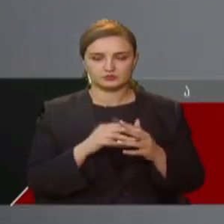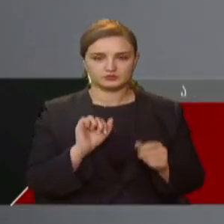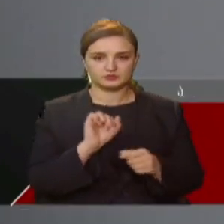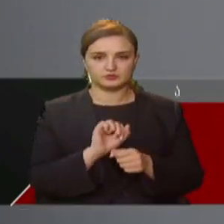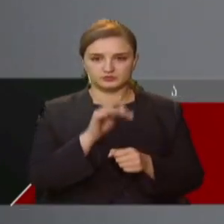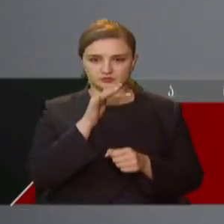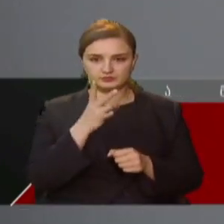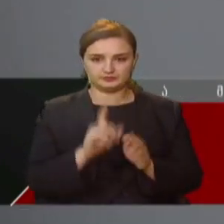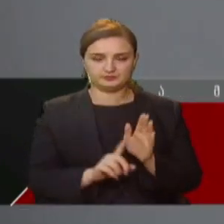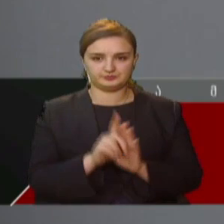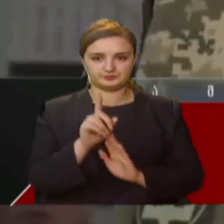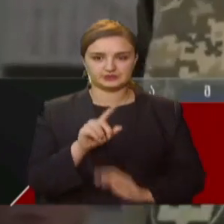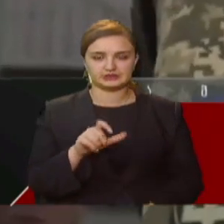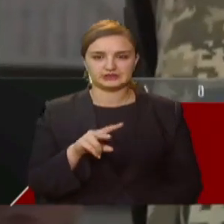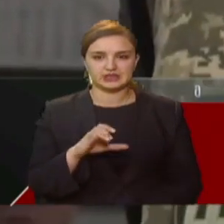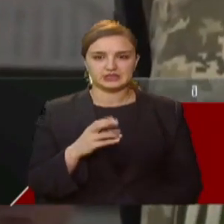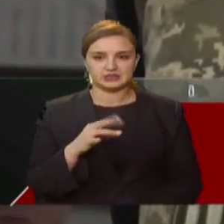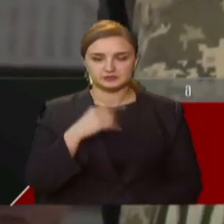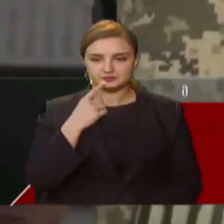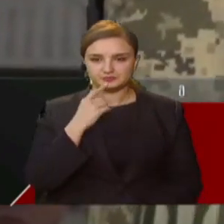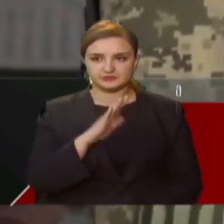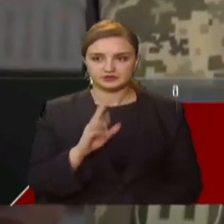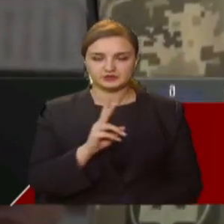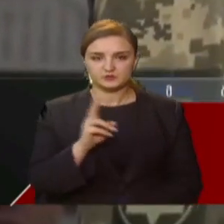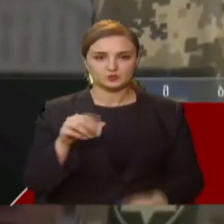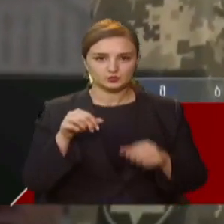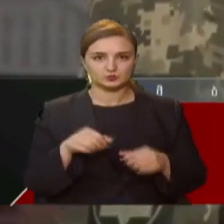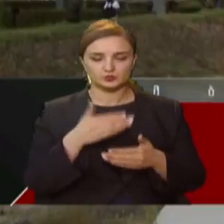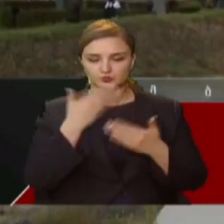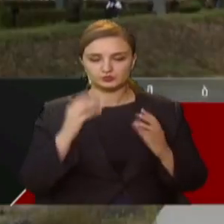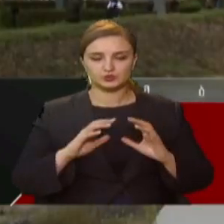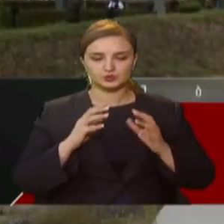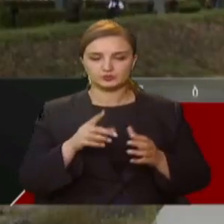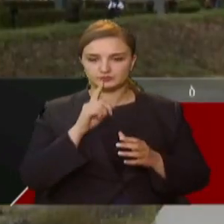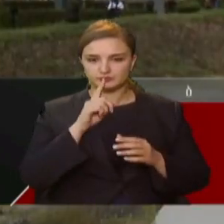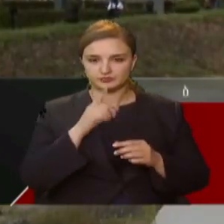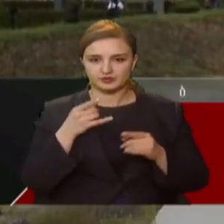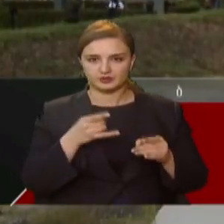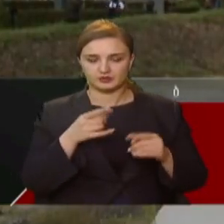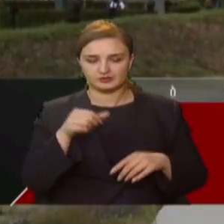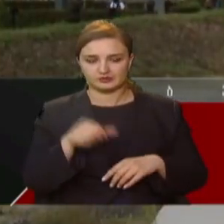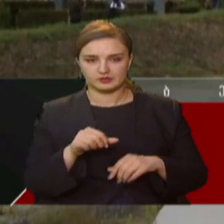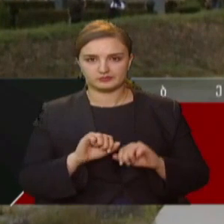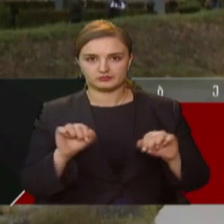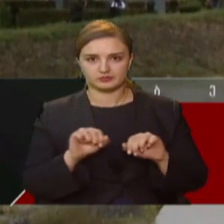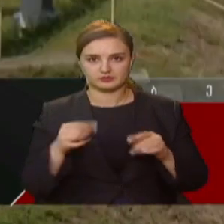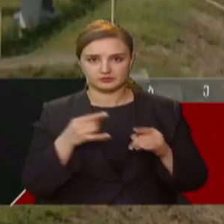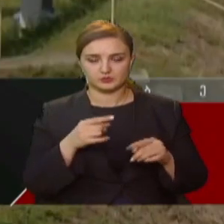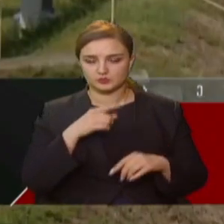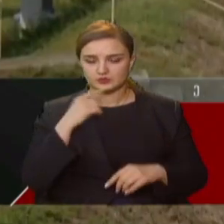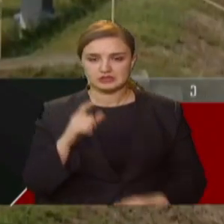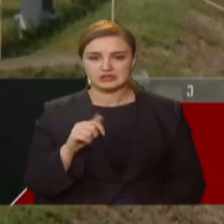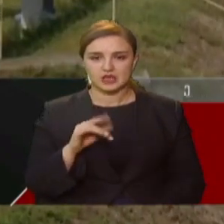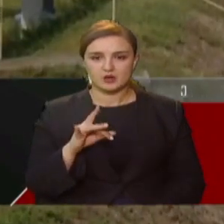shecherebis dro movida. Zelenskys ganzghadebit aravis aks upleba msoplio birtuli katastrofit ashantajos, radgan Rusetma